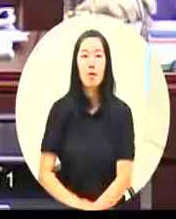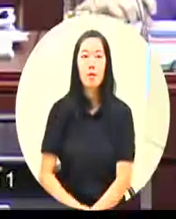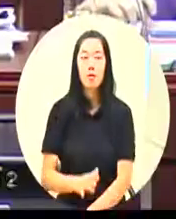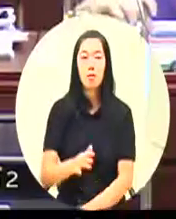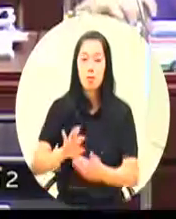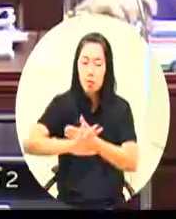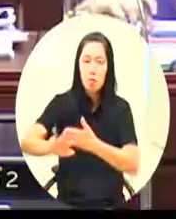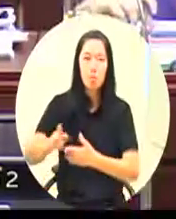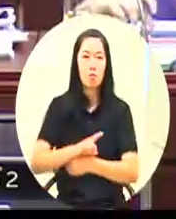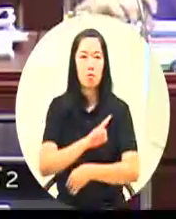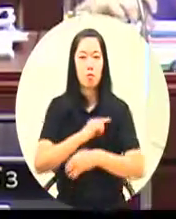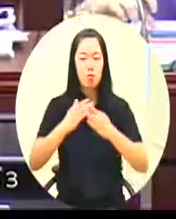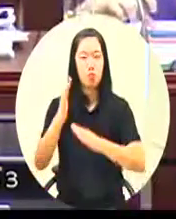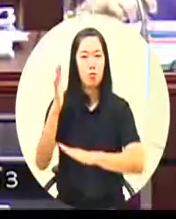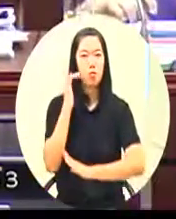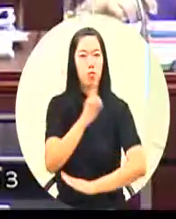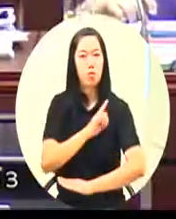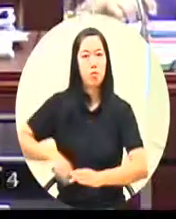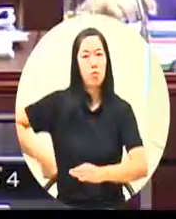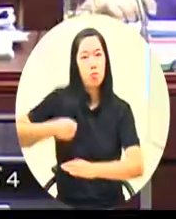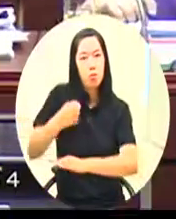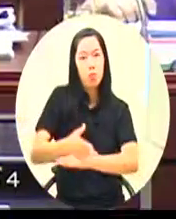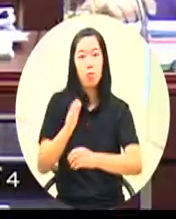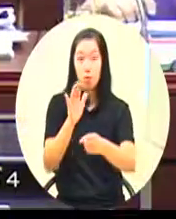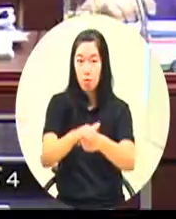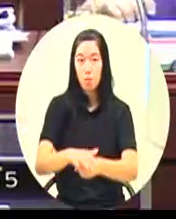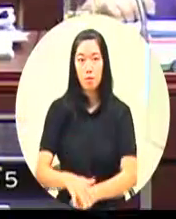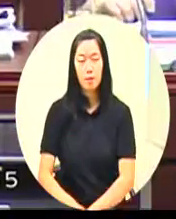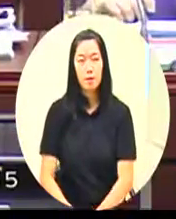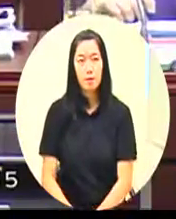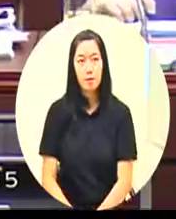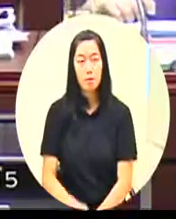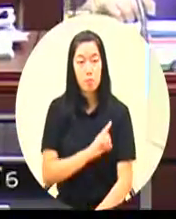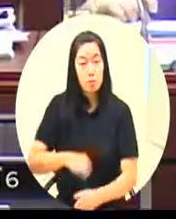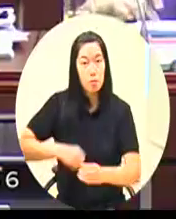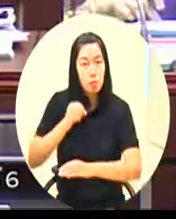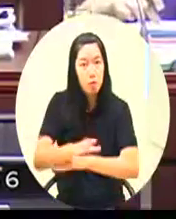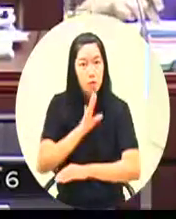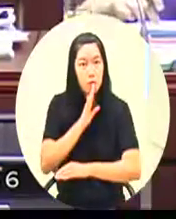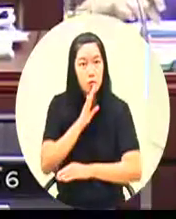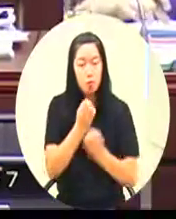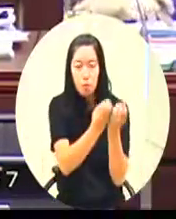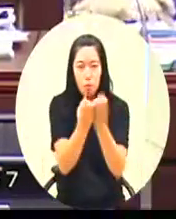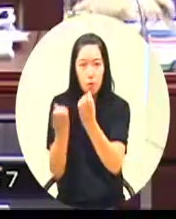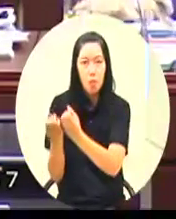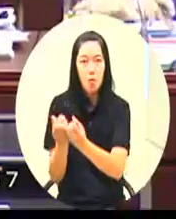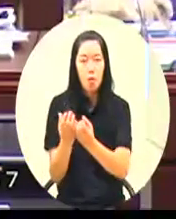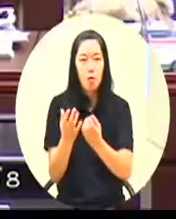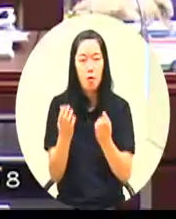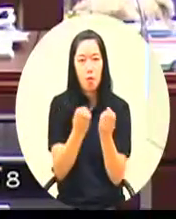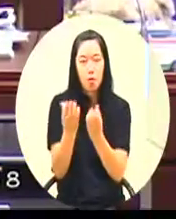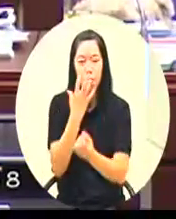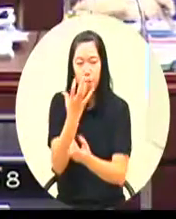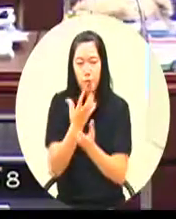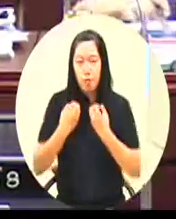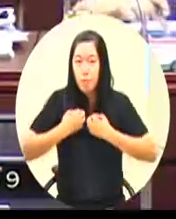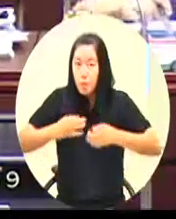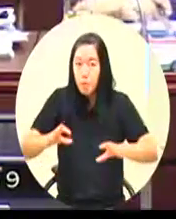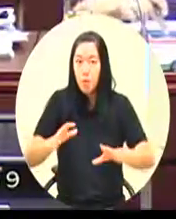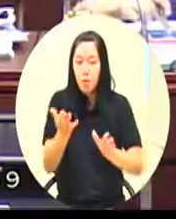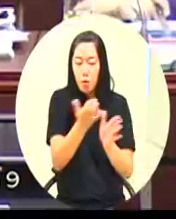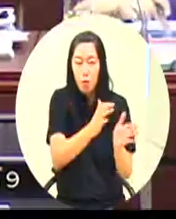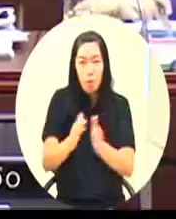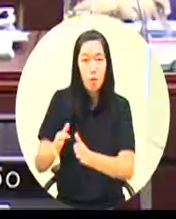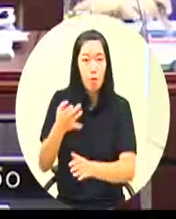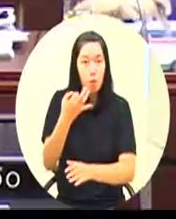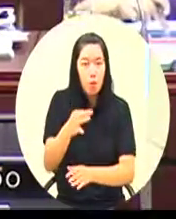府要自行从灾损里头来处理了。 自行从灾损？ 从灾损的准备金、灾害准备金，还有教育局本